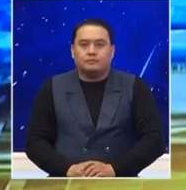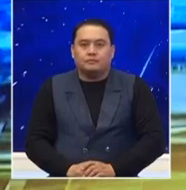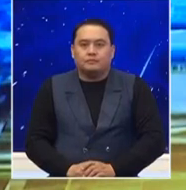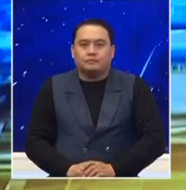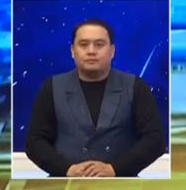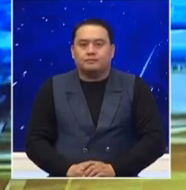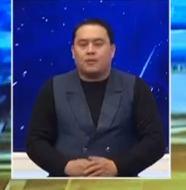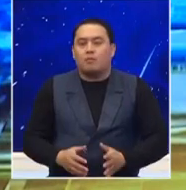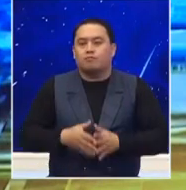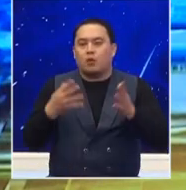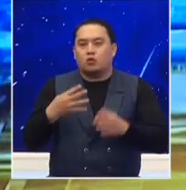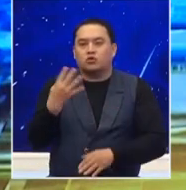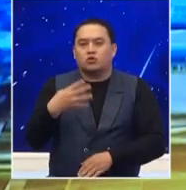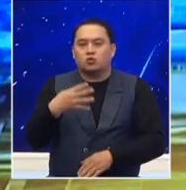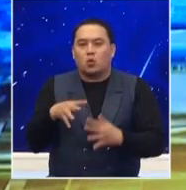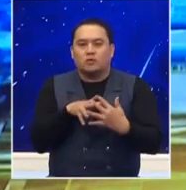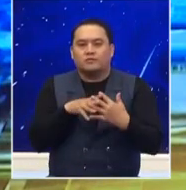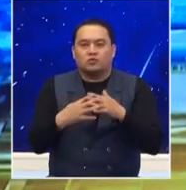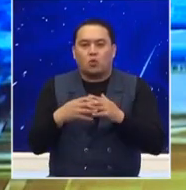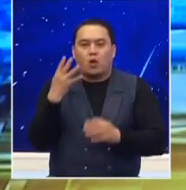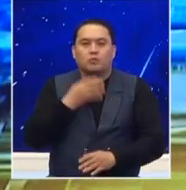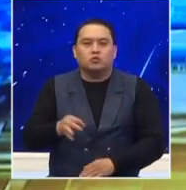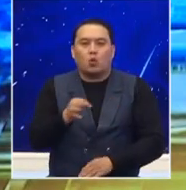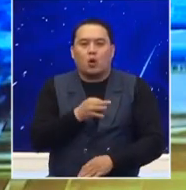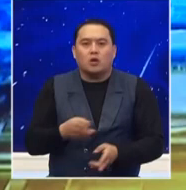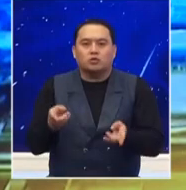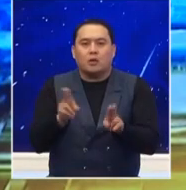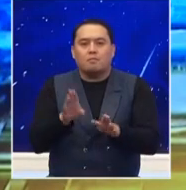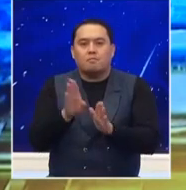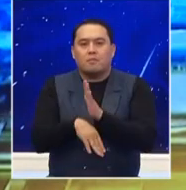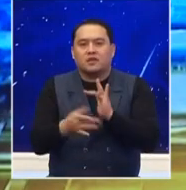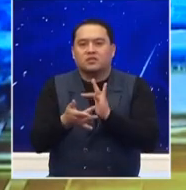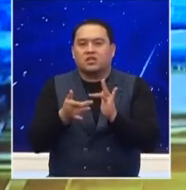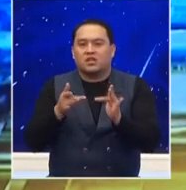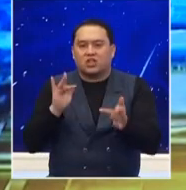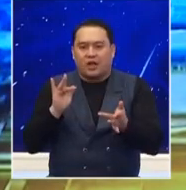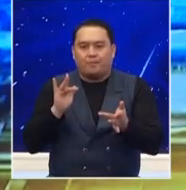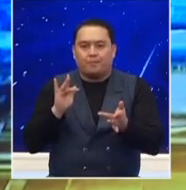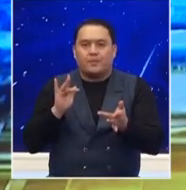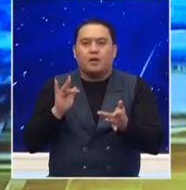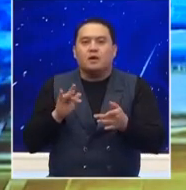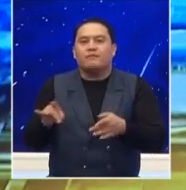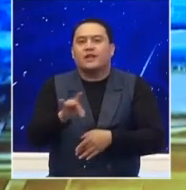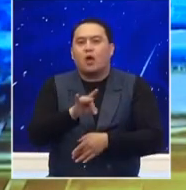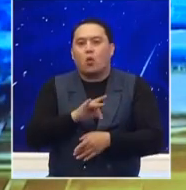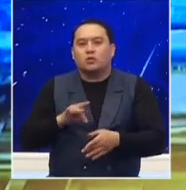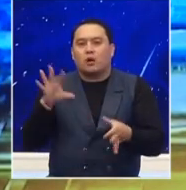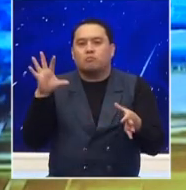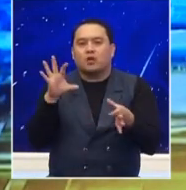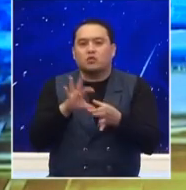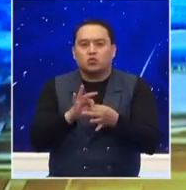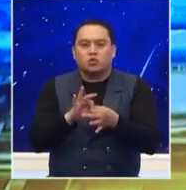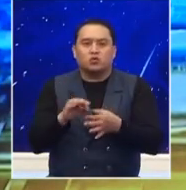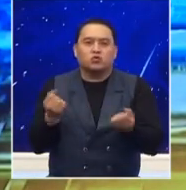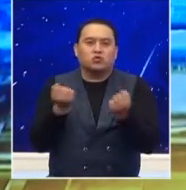Нет связи. Более 40 населенных пунктов Алматинской области остаются без доступа к интернету. А в некоторых регионах,